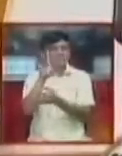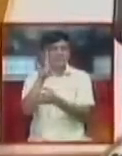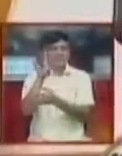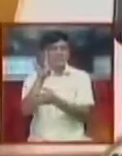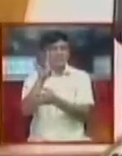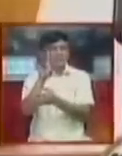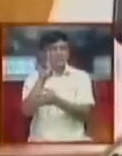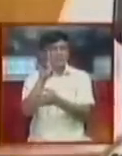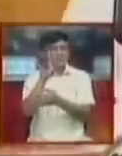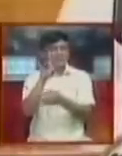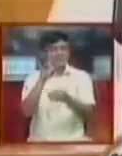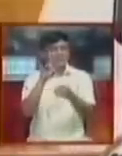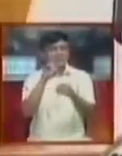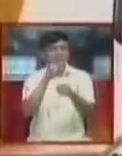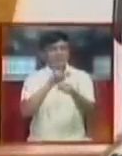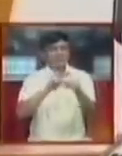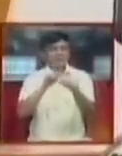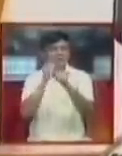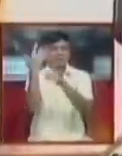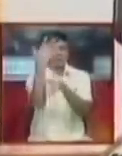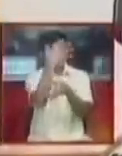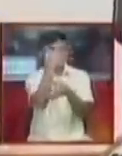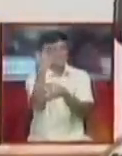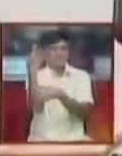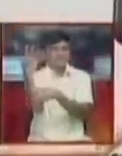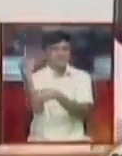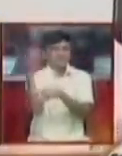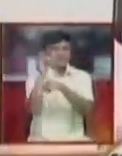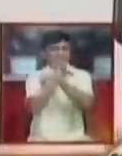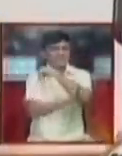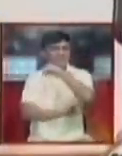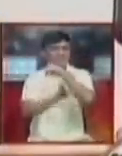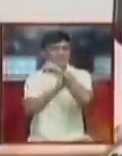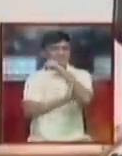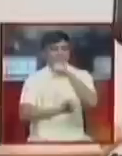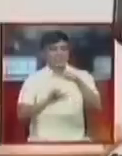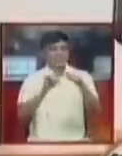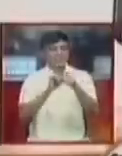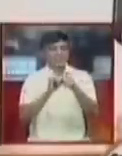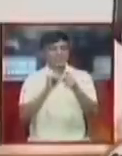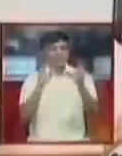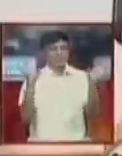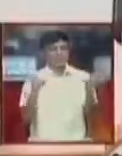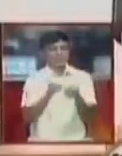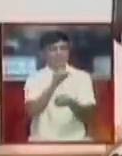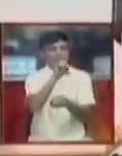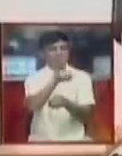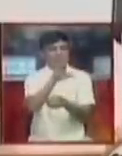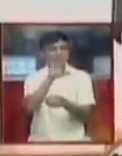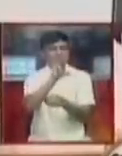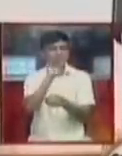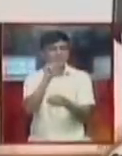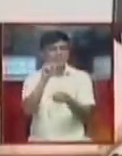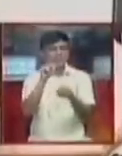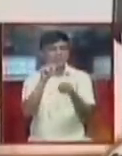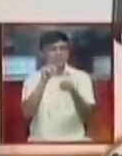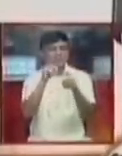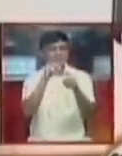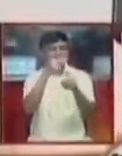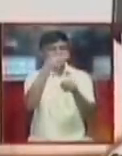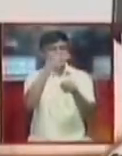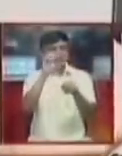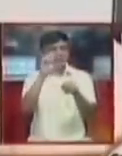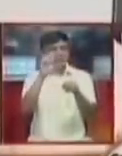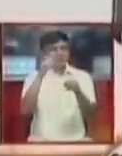128,558 hectares na kagubatang naitanim sa buong bansa. Bahagi lang po yan, nakabuang 1.5 million na hektaryang